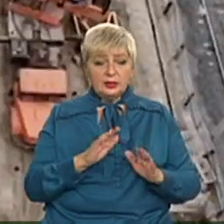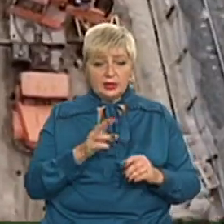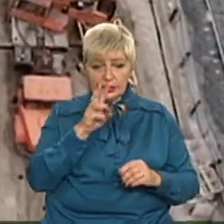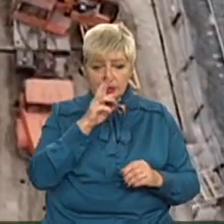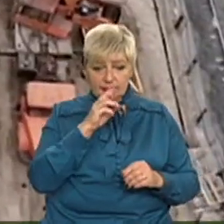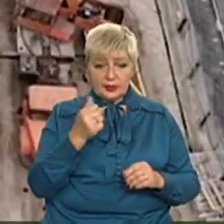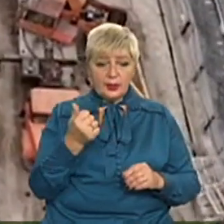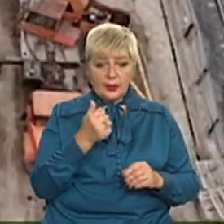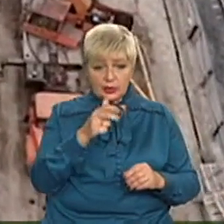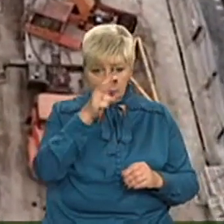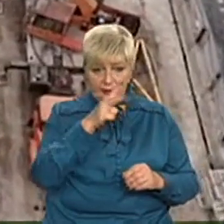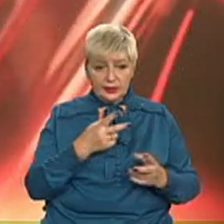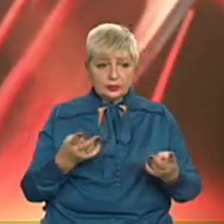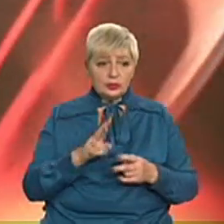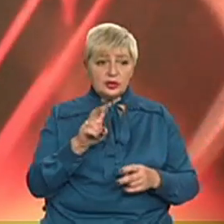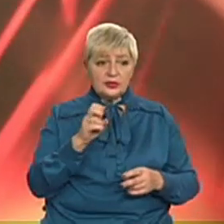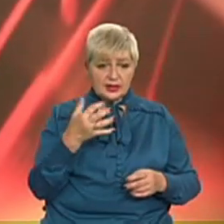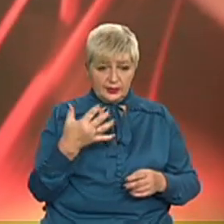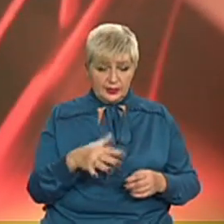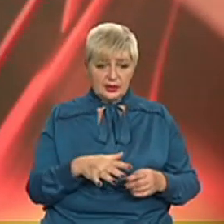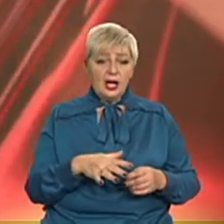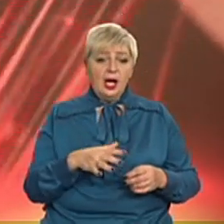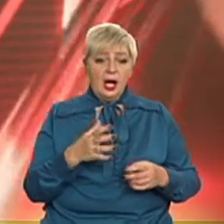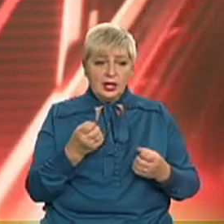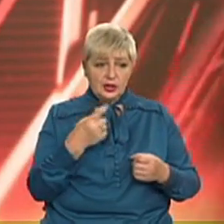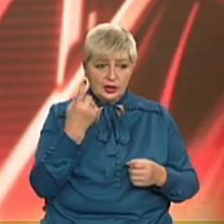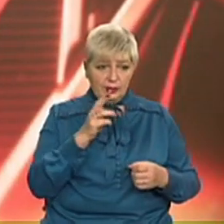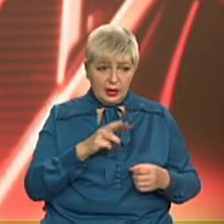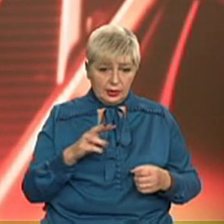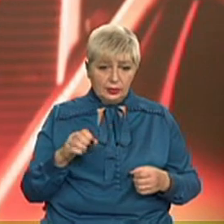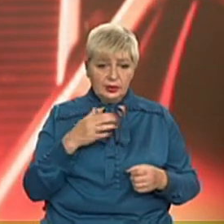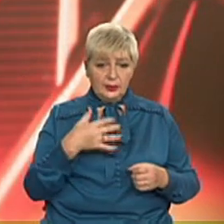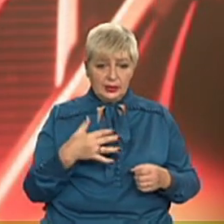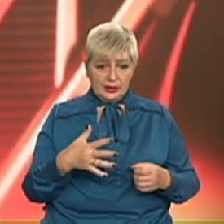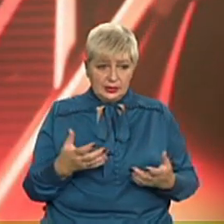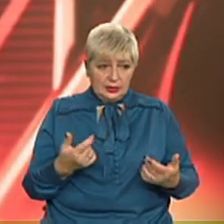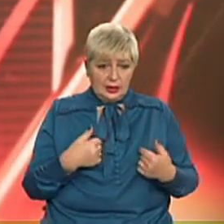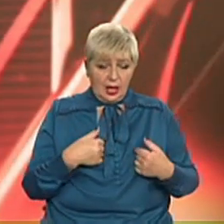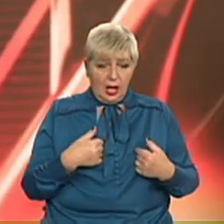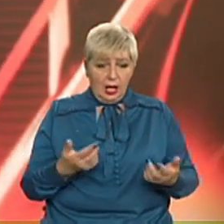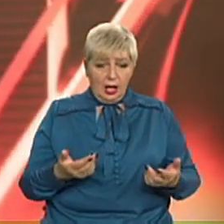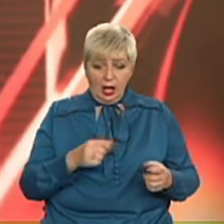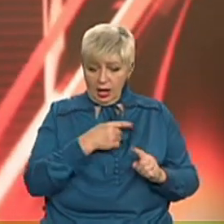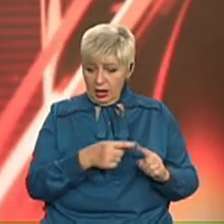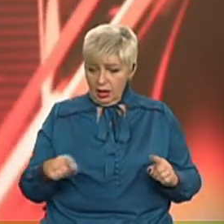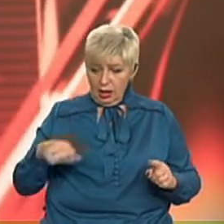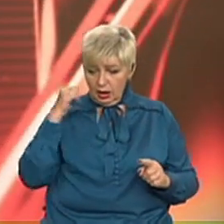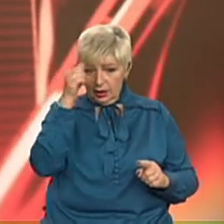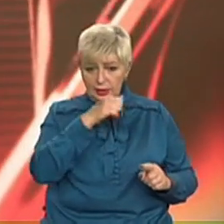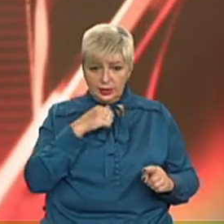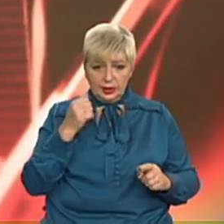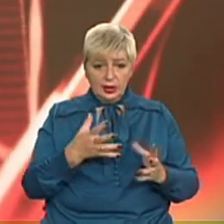кварталу потрібно 250. І ще мільйонів 50 на інші статті витрат. А по року нам не вистачає